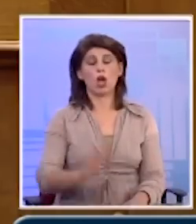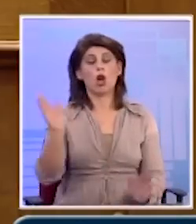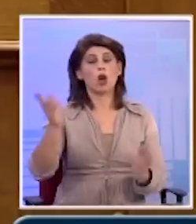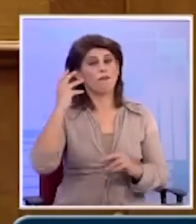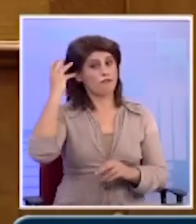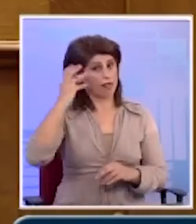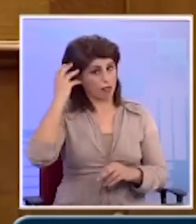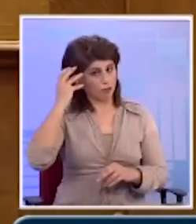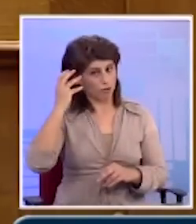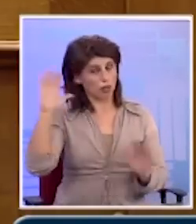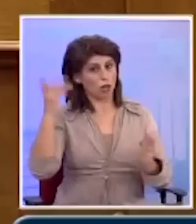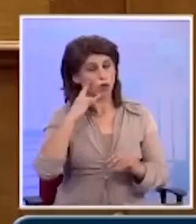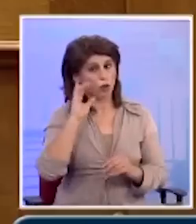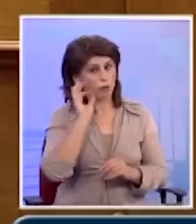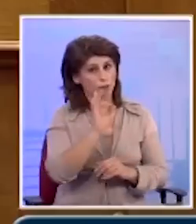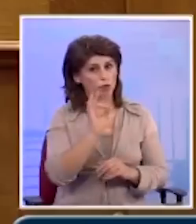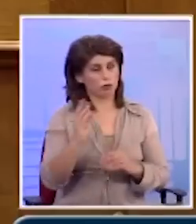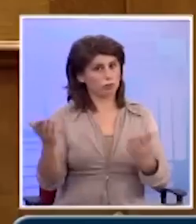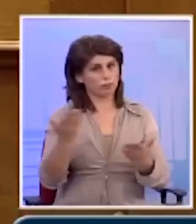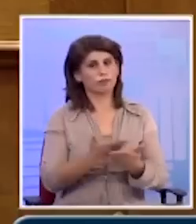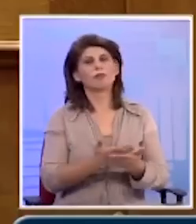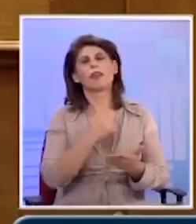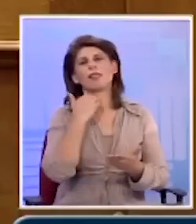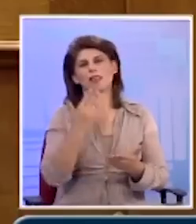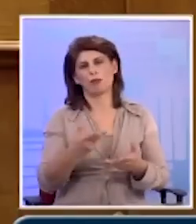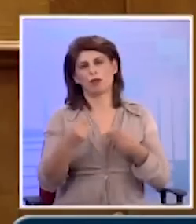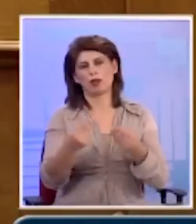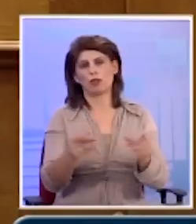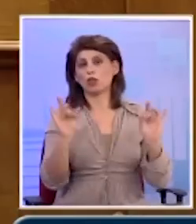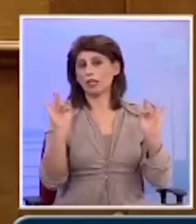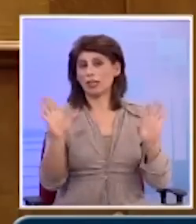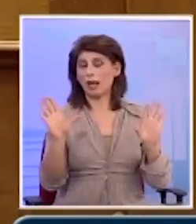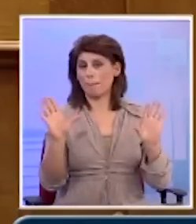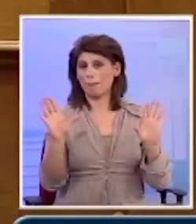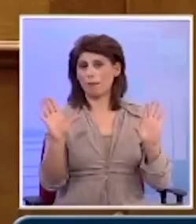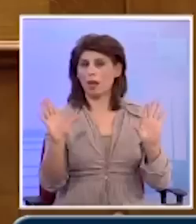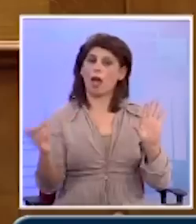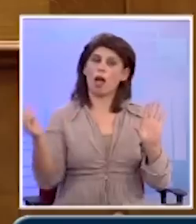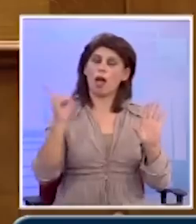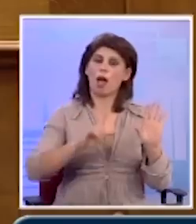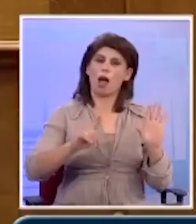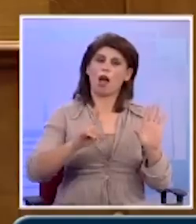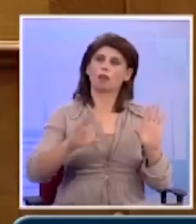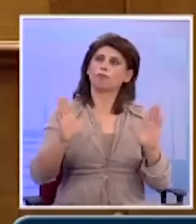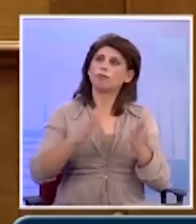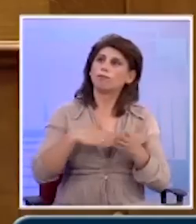φαντασία και όση σκοπιμότητα να βάλει κανείς, δεν μπορεί να δώσει καμία απολύτως άλλη